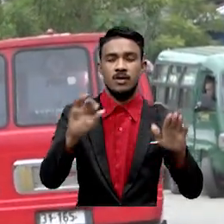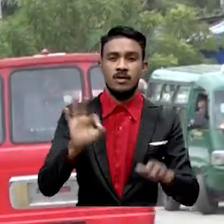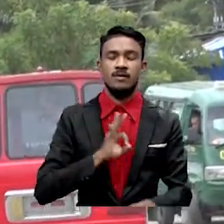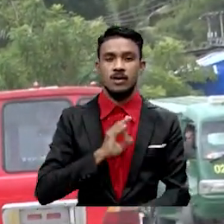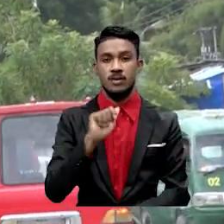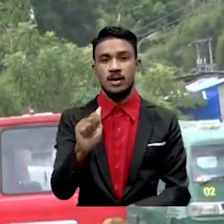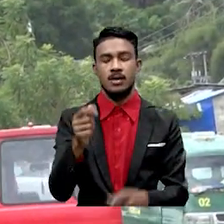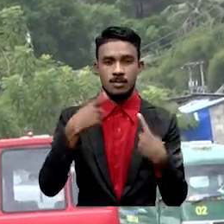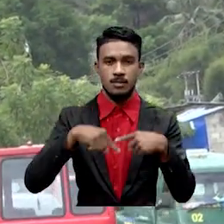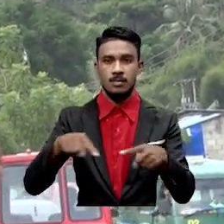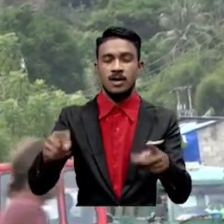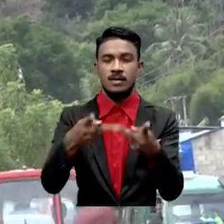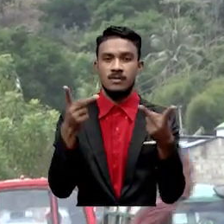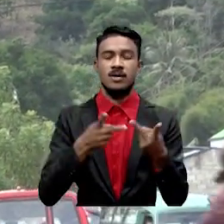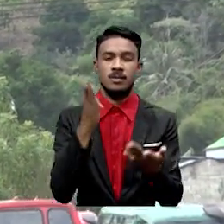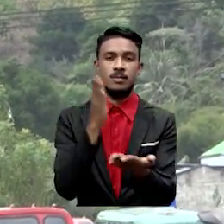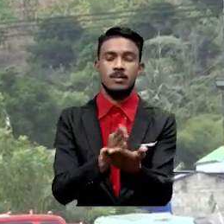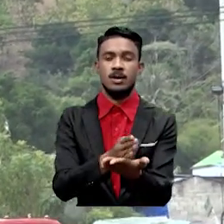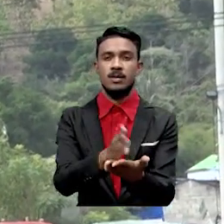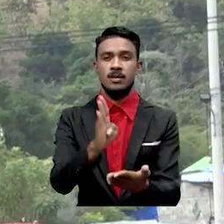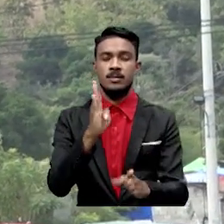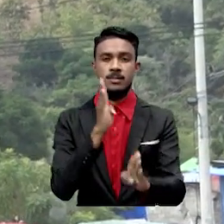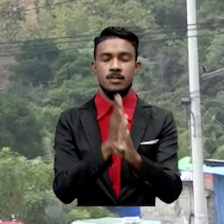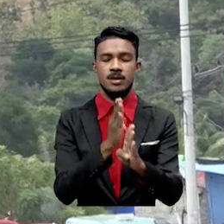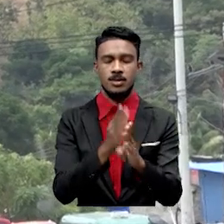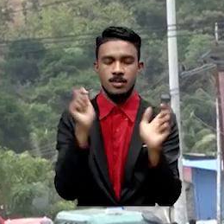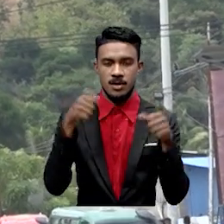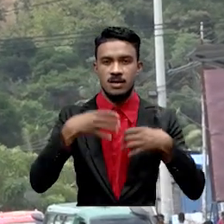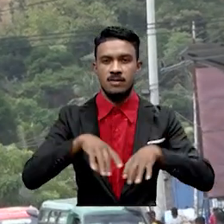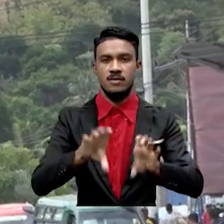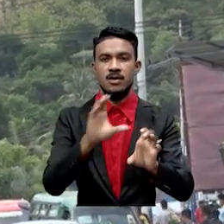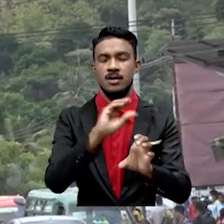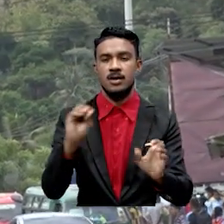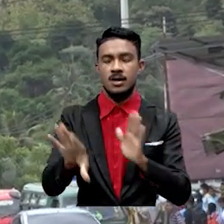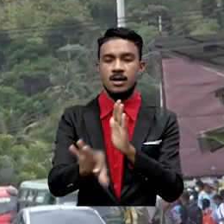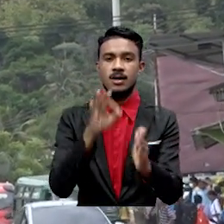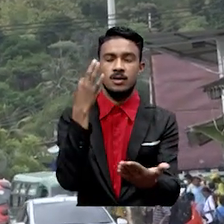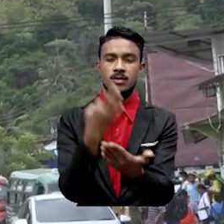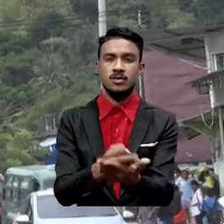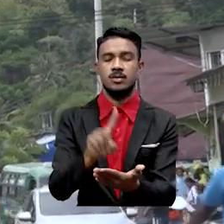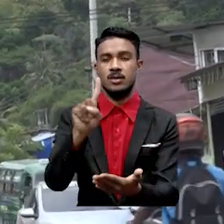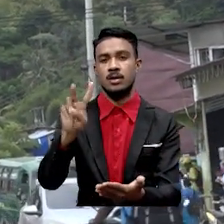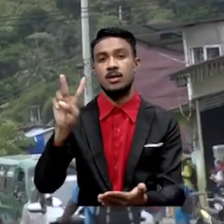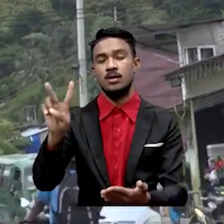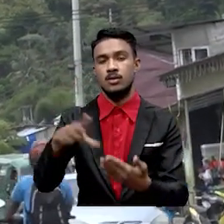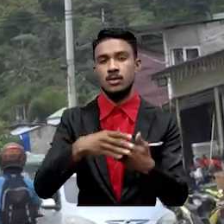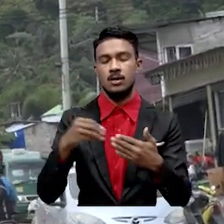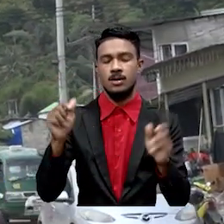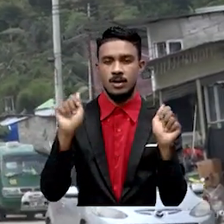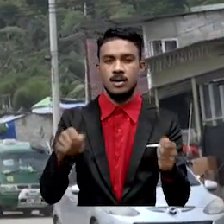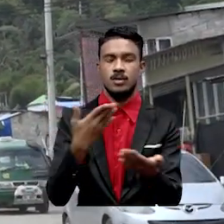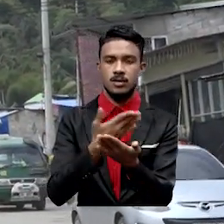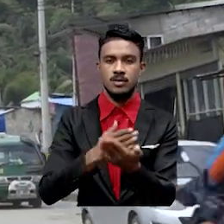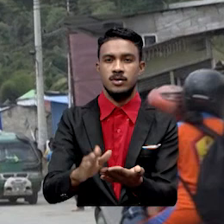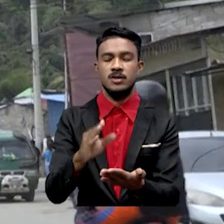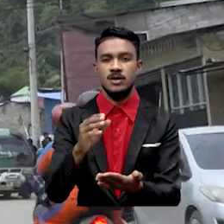ba terminal bekora ho di faan, nune e bele hetang netik dolar ida karua, atu sosa hikas fos ho di